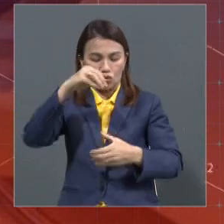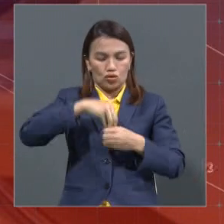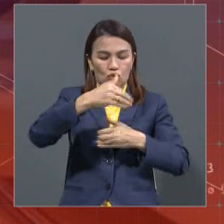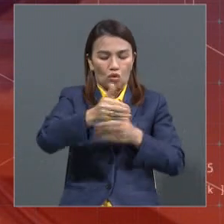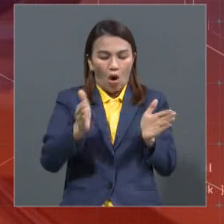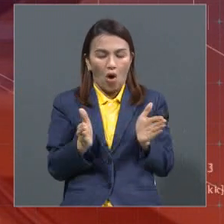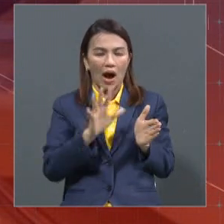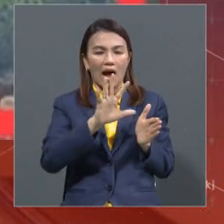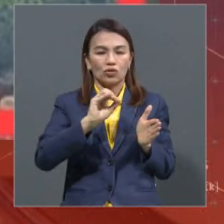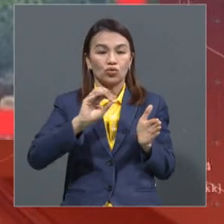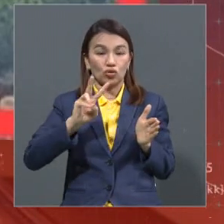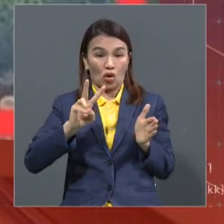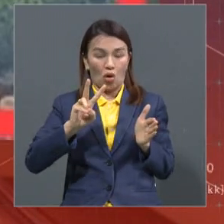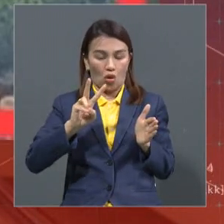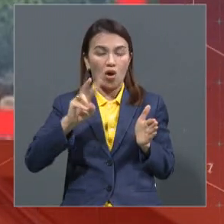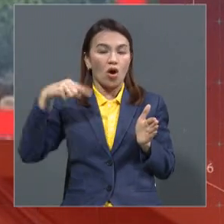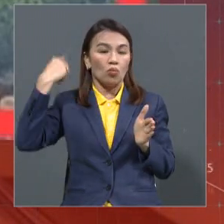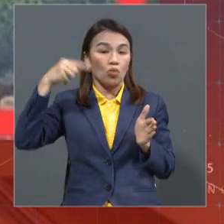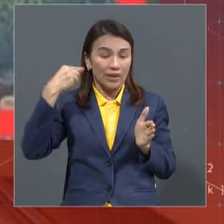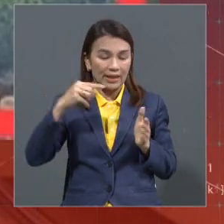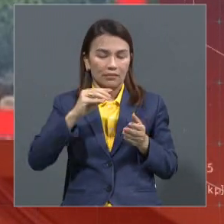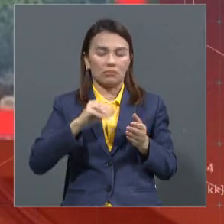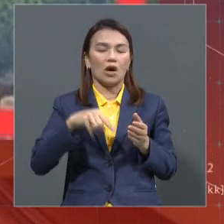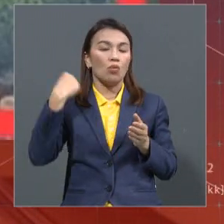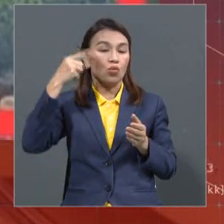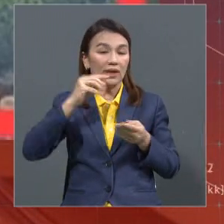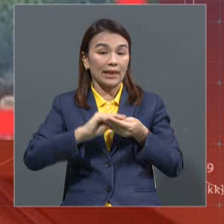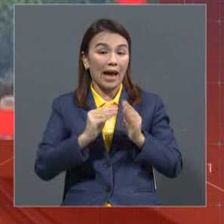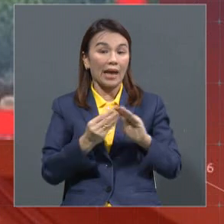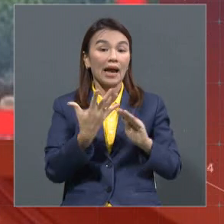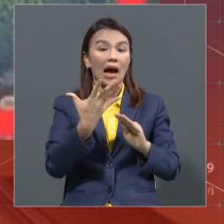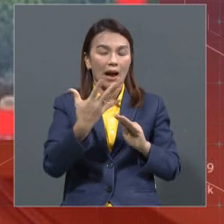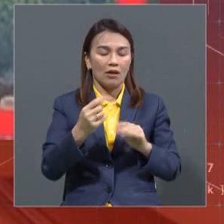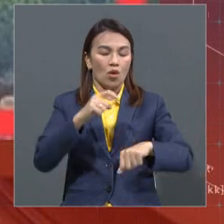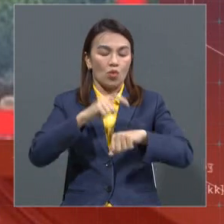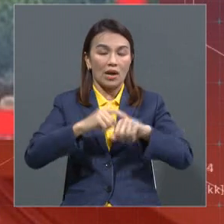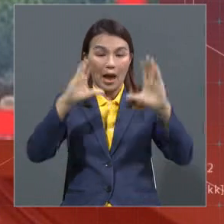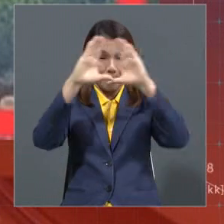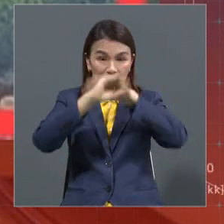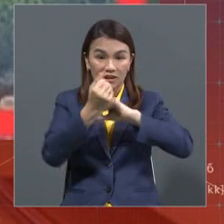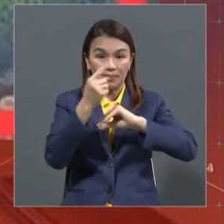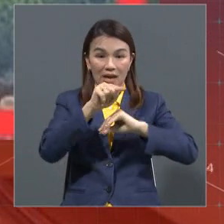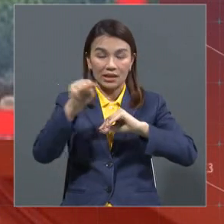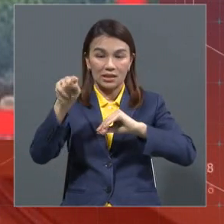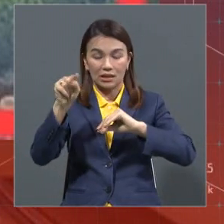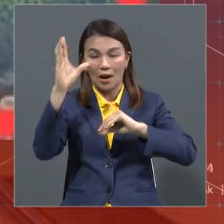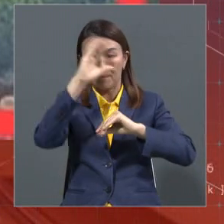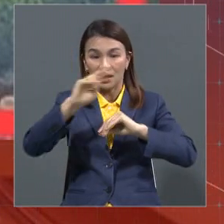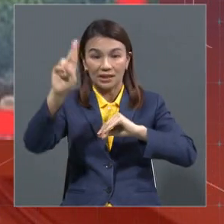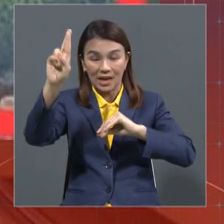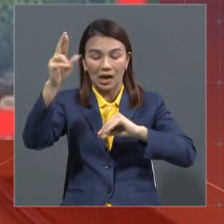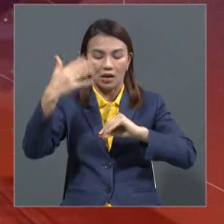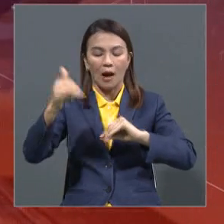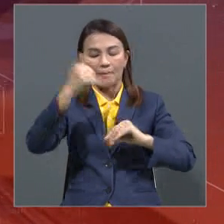502ของหญิงหมายเลข 5ในคืนวันที่ 14กรกฎาคมช่วง 2300นถึงเที่ยงแล้วก็แยกย้ายกันกลับไปห้อง